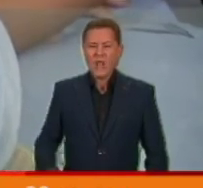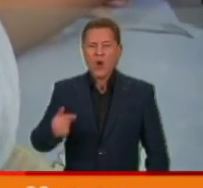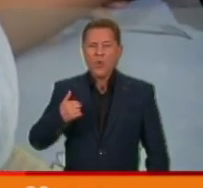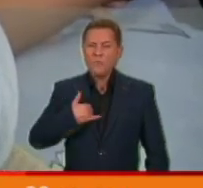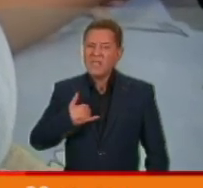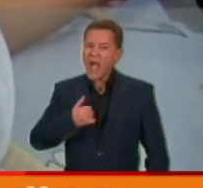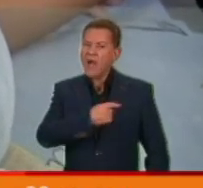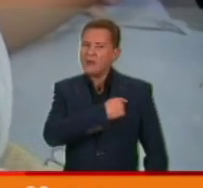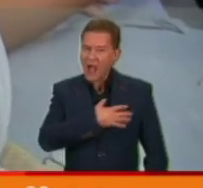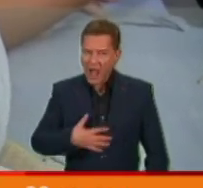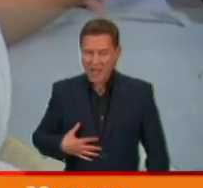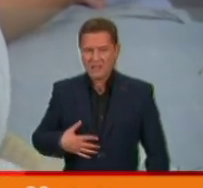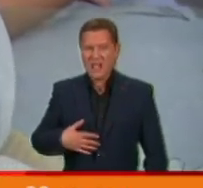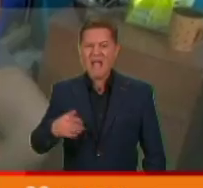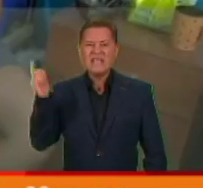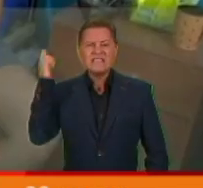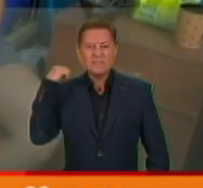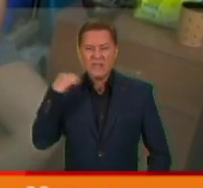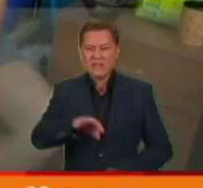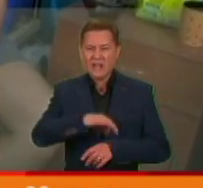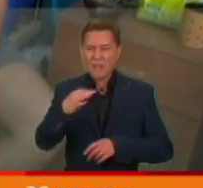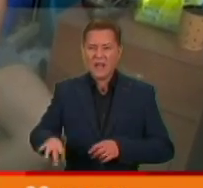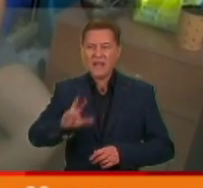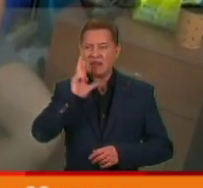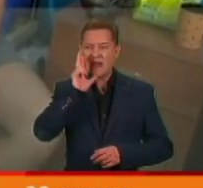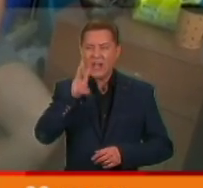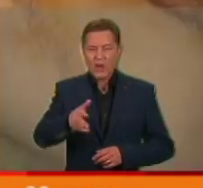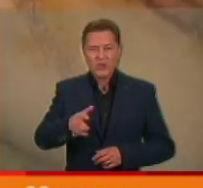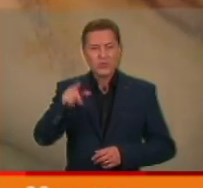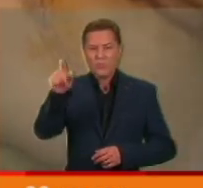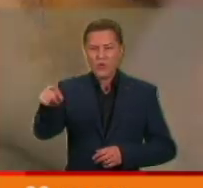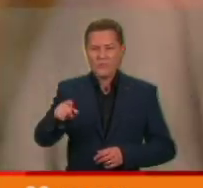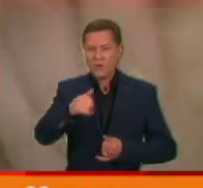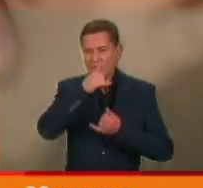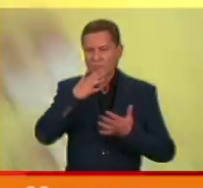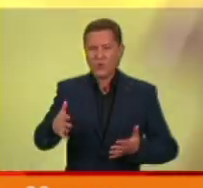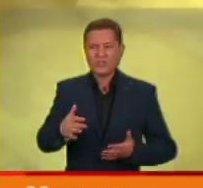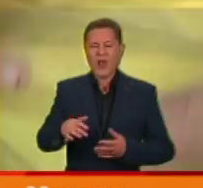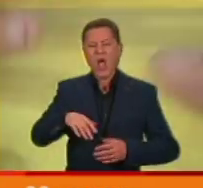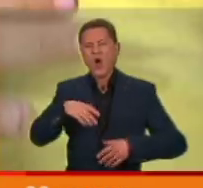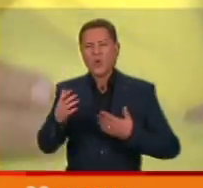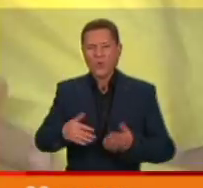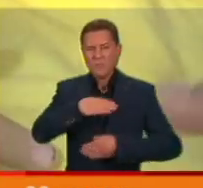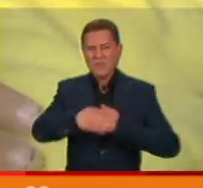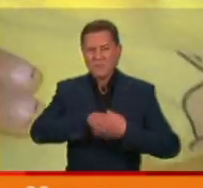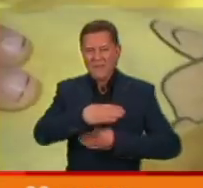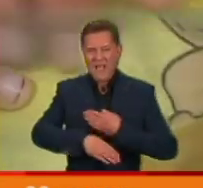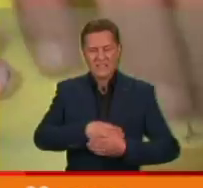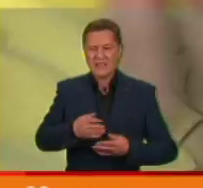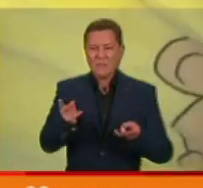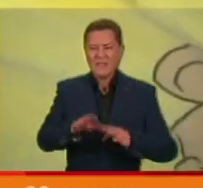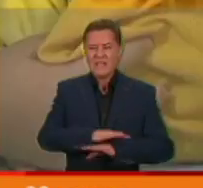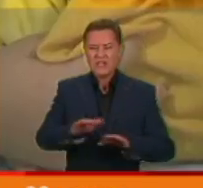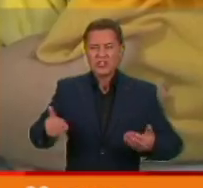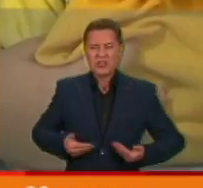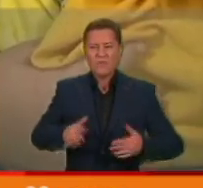рано. Мені шкірка болить. Трирічному Данилкові майже не сила рухатися. Під медичними пов'язками на тілі не лишилося